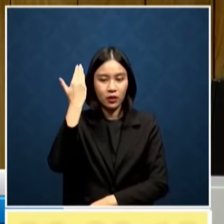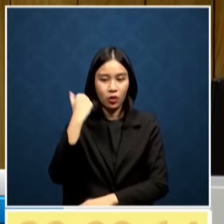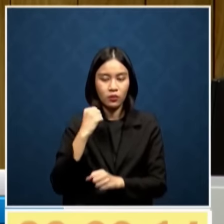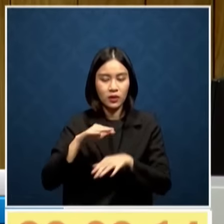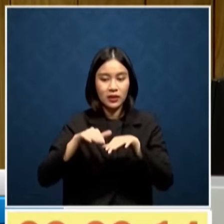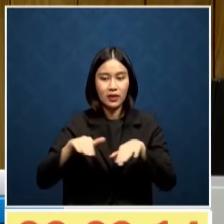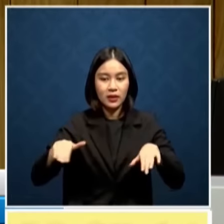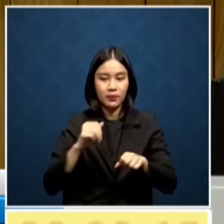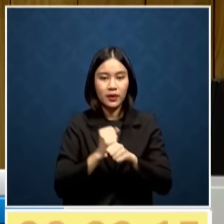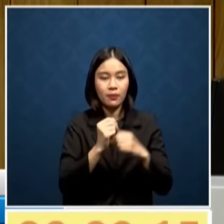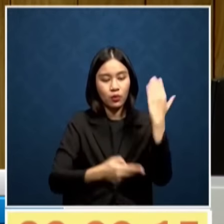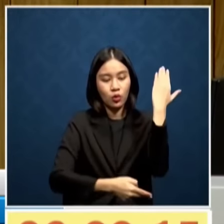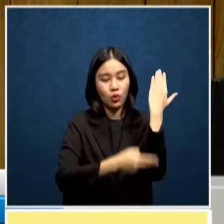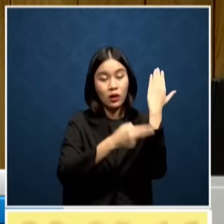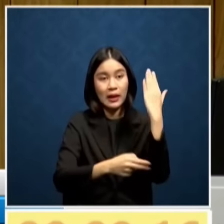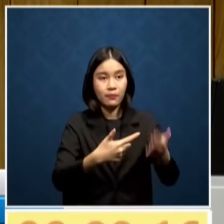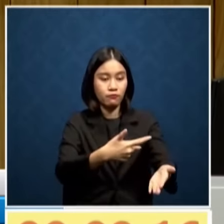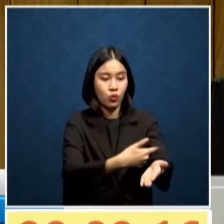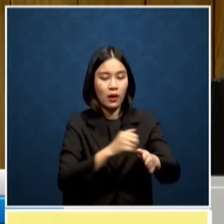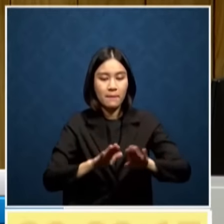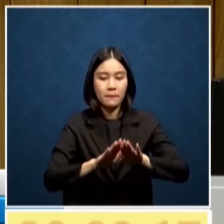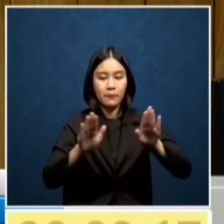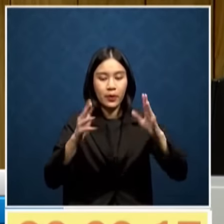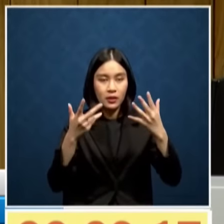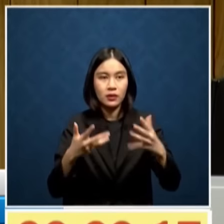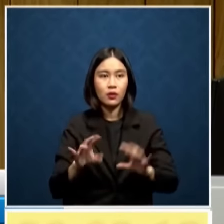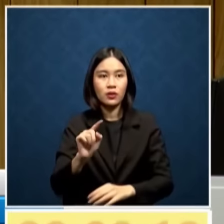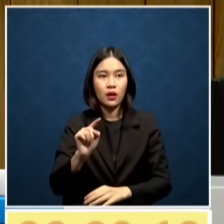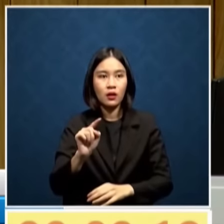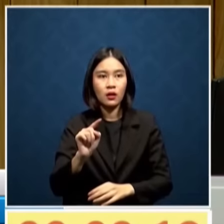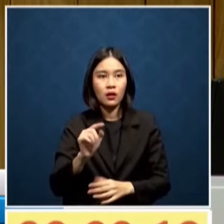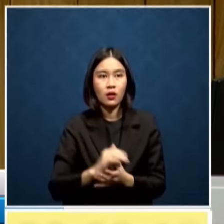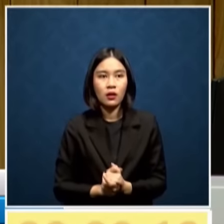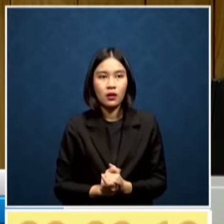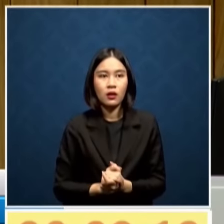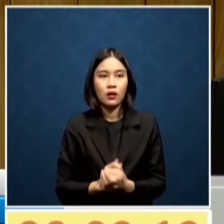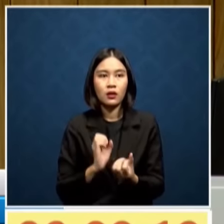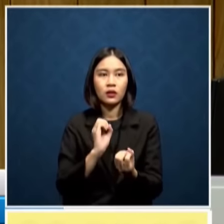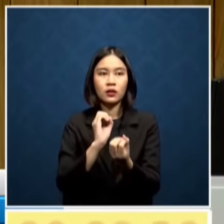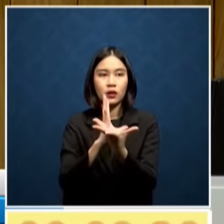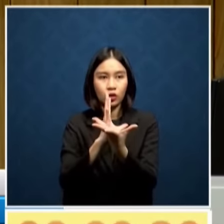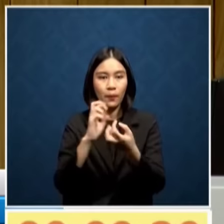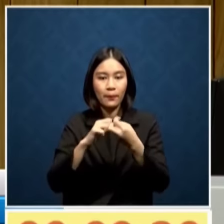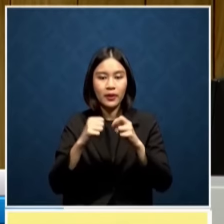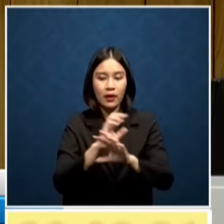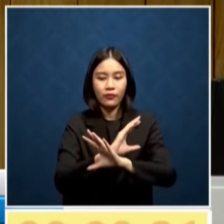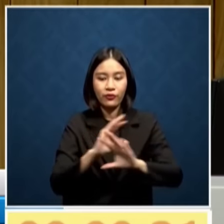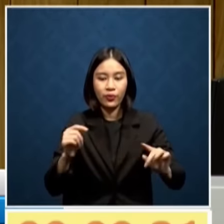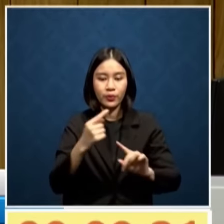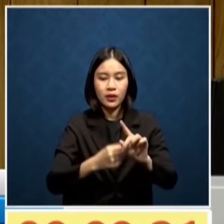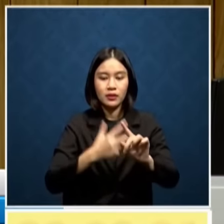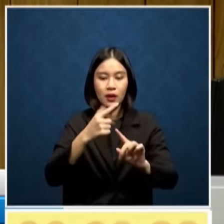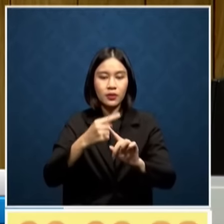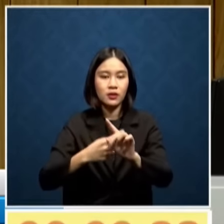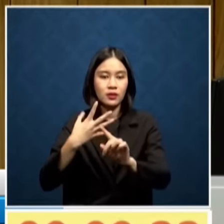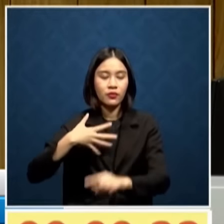งินตอนเด็กๆก็ไปสร้างโรงแรมอยู่ที่ภูเก็ตพอเปิดปุ๊บก็เจอซัดดัมบุกอิรักหายไป 3-4 เดือนบอบ